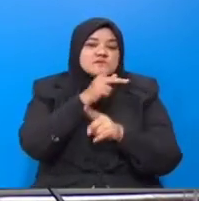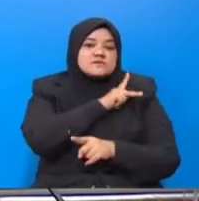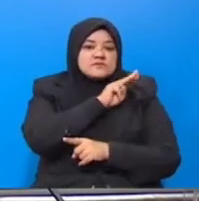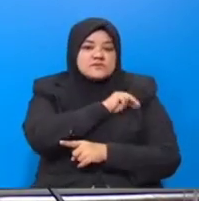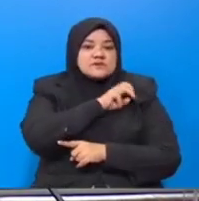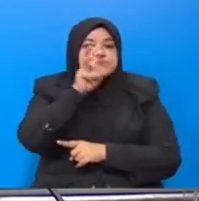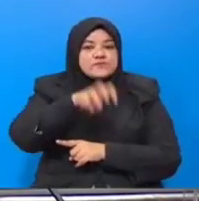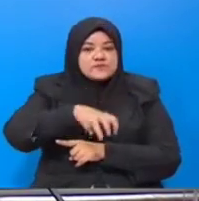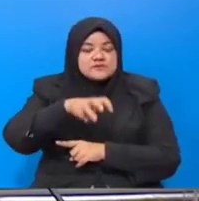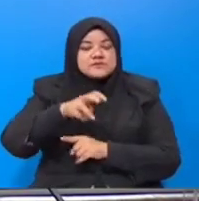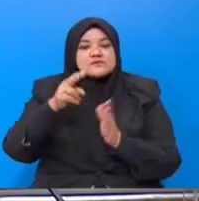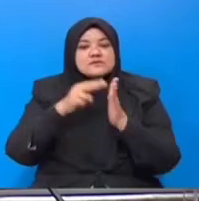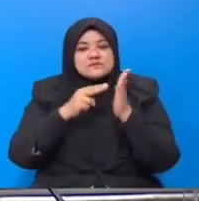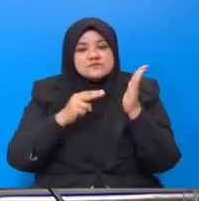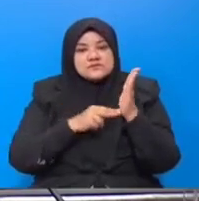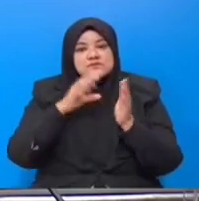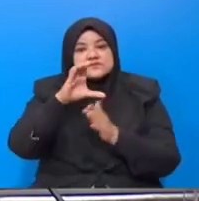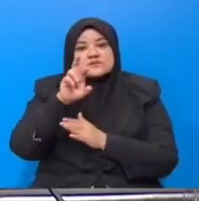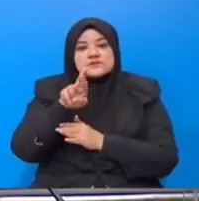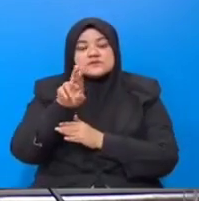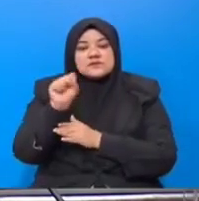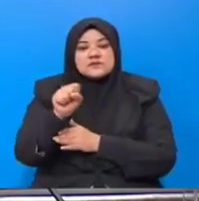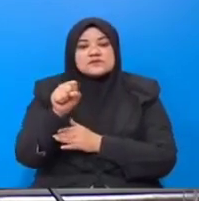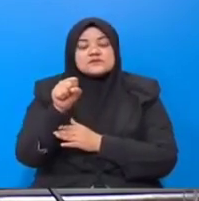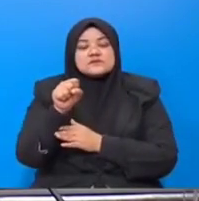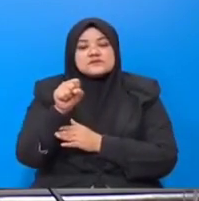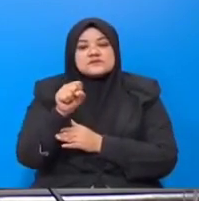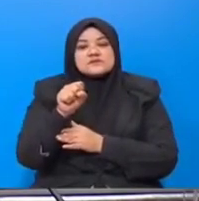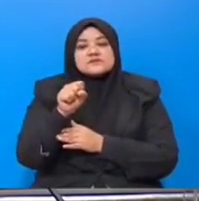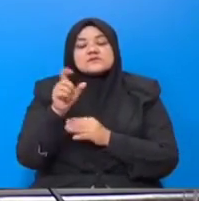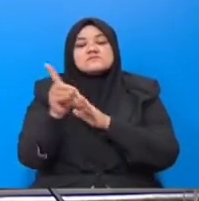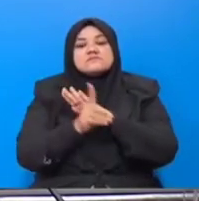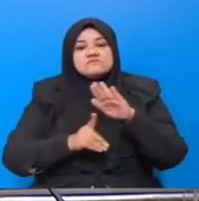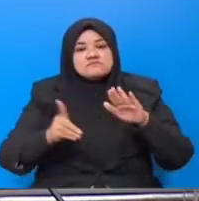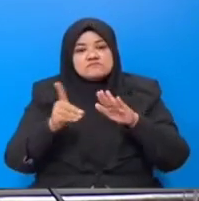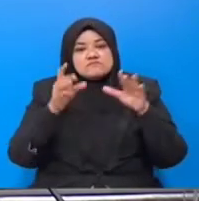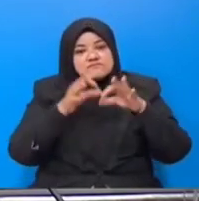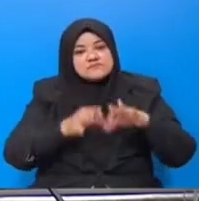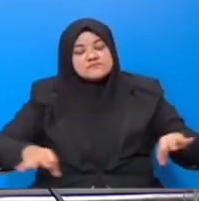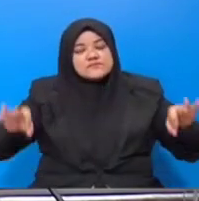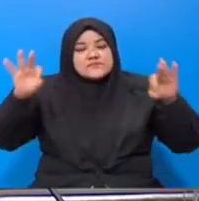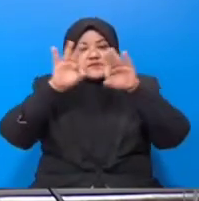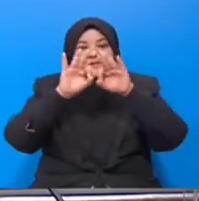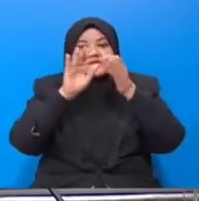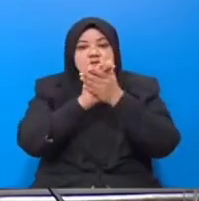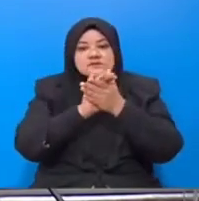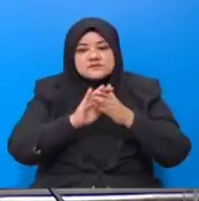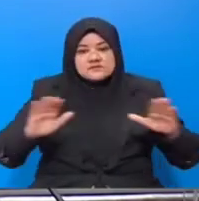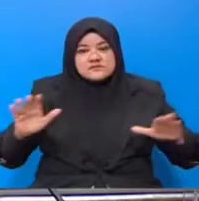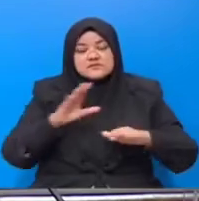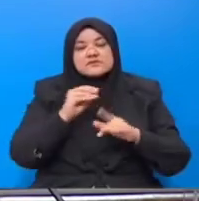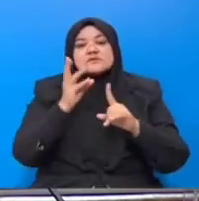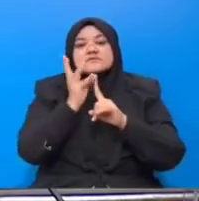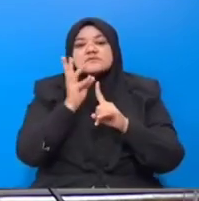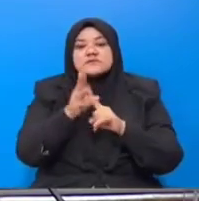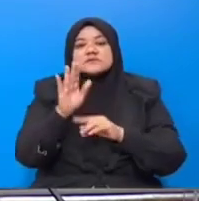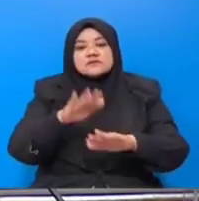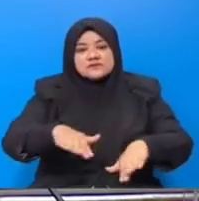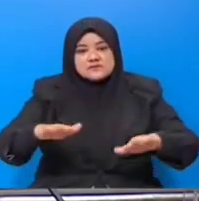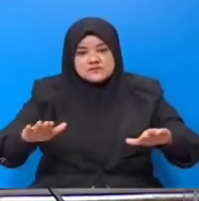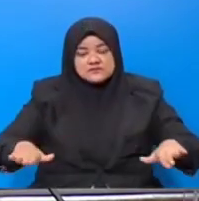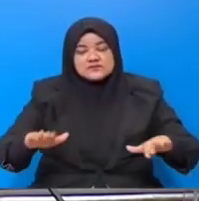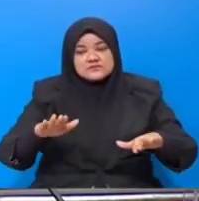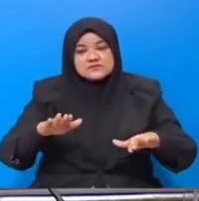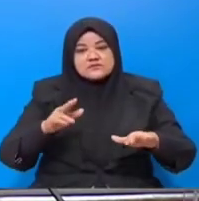Kementerian mewajibkan peraturan penggunaan CRS ini adalah atas dasar kepentingan keselamatan dan kebajikan